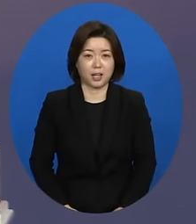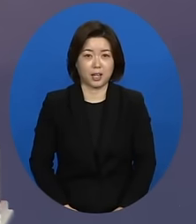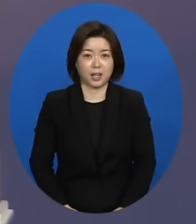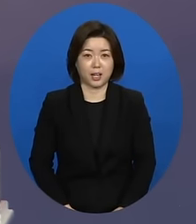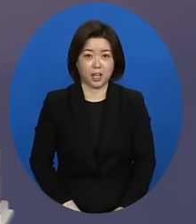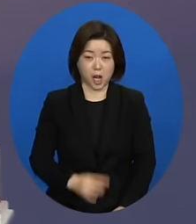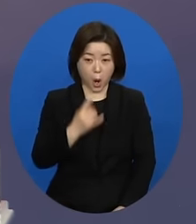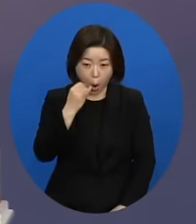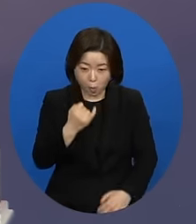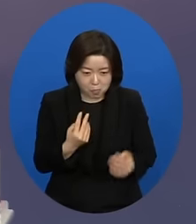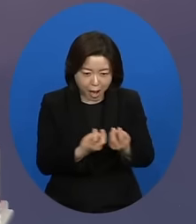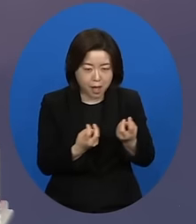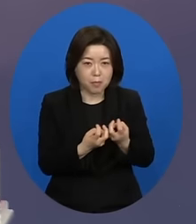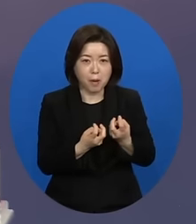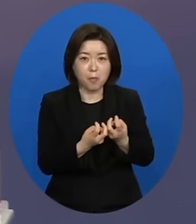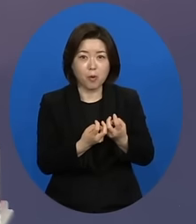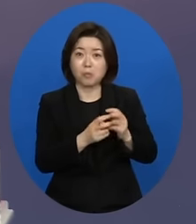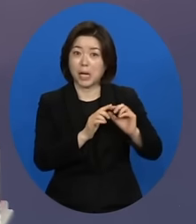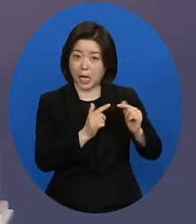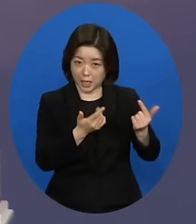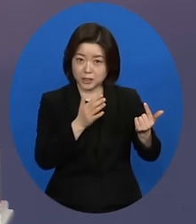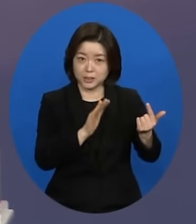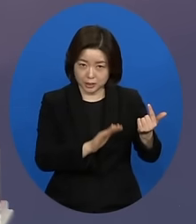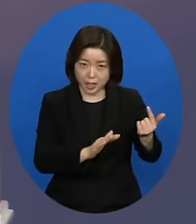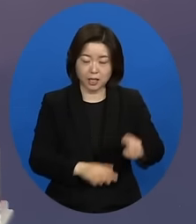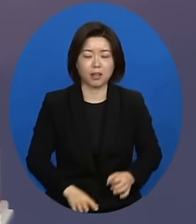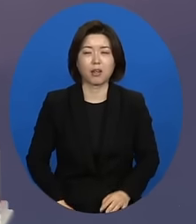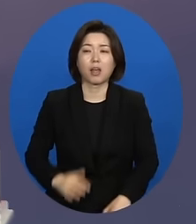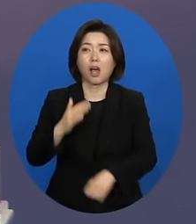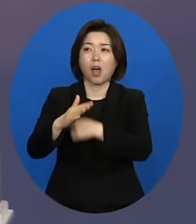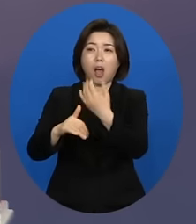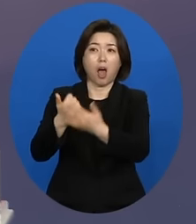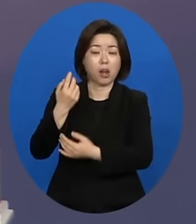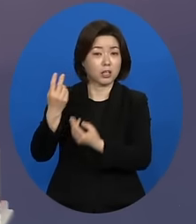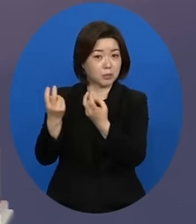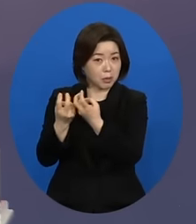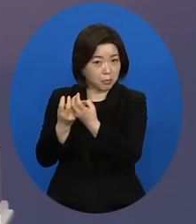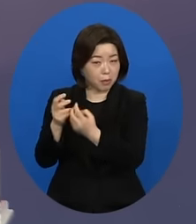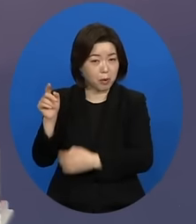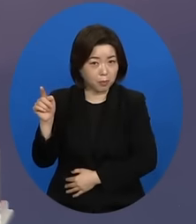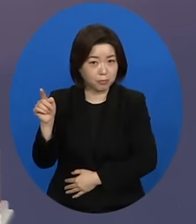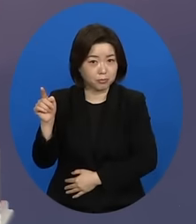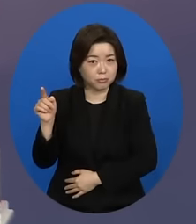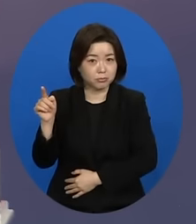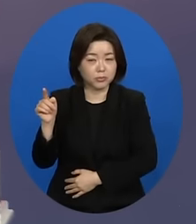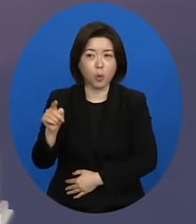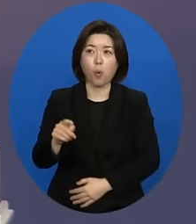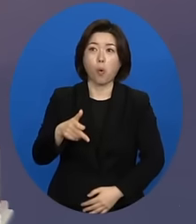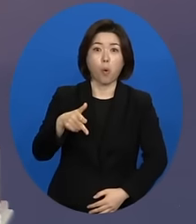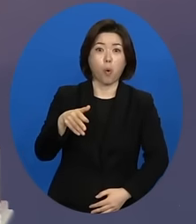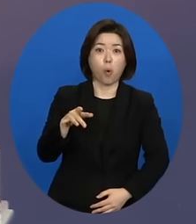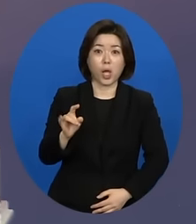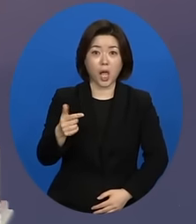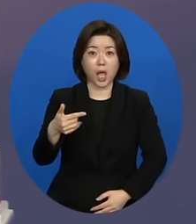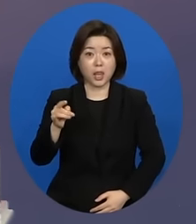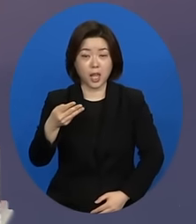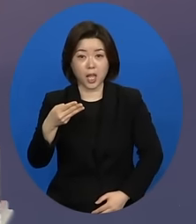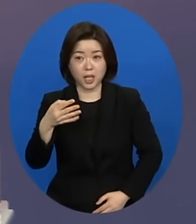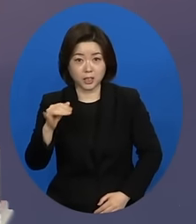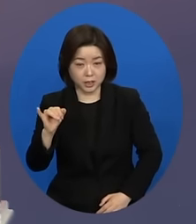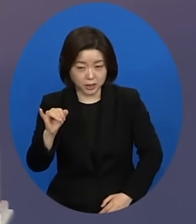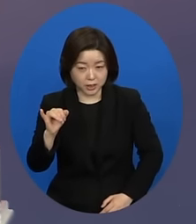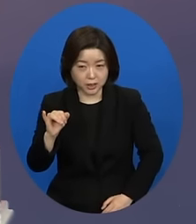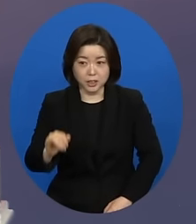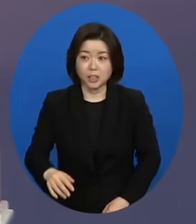엄마의 방법으로는 아닌데 하나님의 방법으로 케네디가의